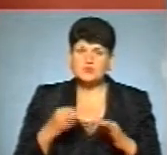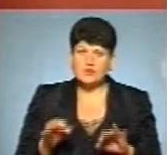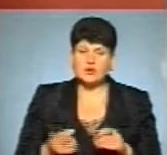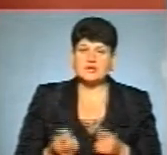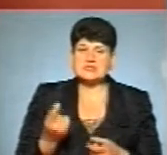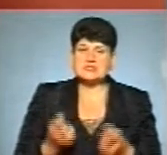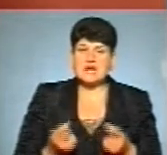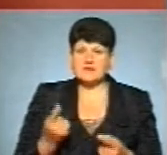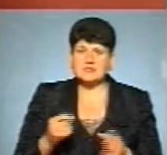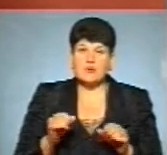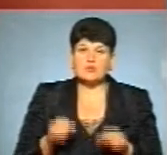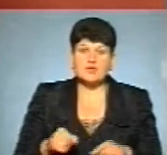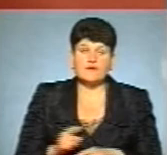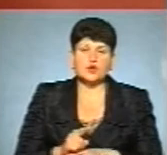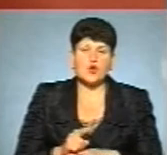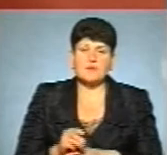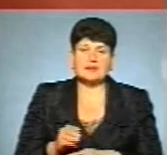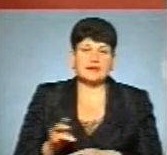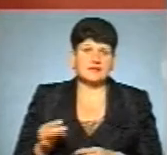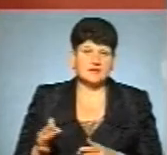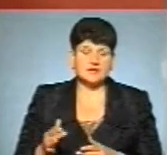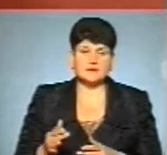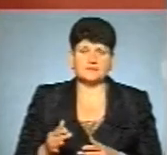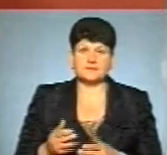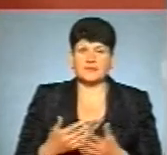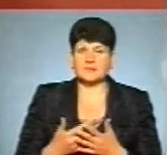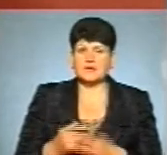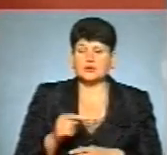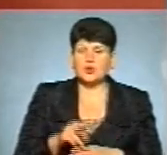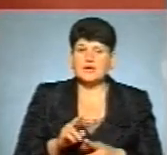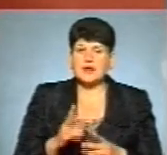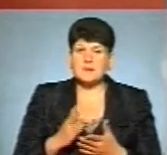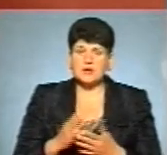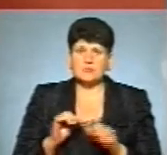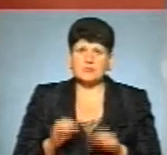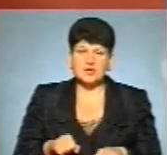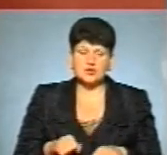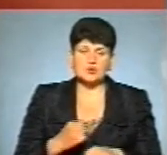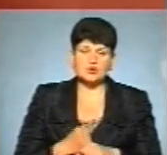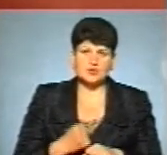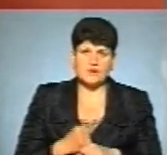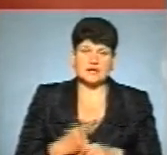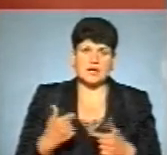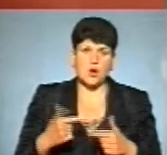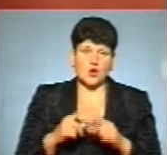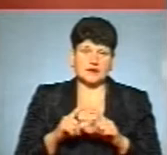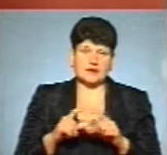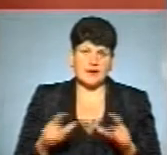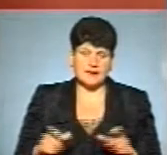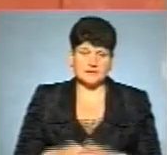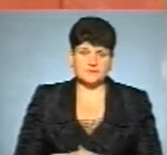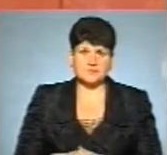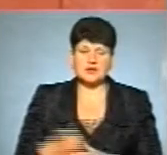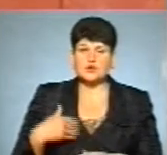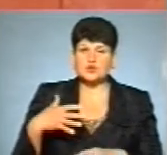якісь, можливо, нормативні описи того, як мають працювати готелі, безпечно, ресторани і так далі? Ну, з